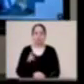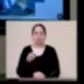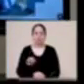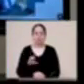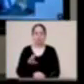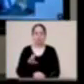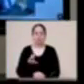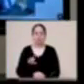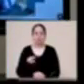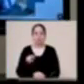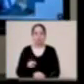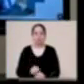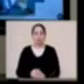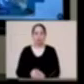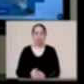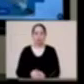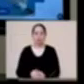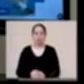Мохноногий сыч.